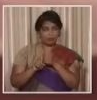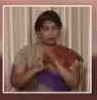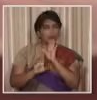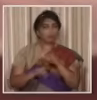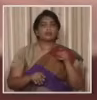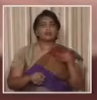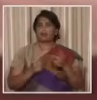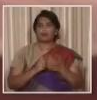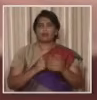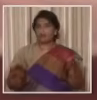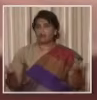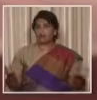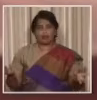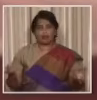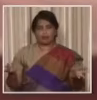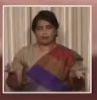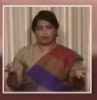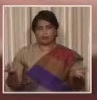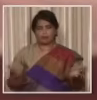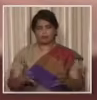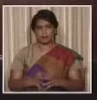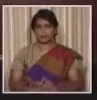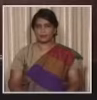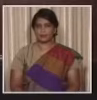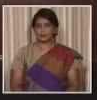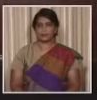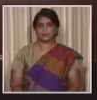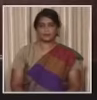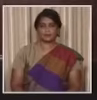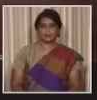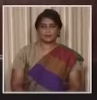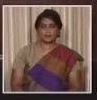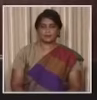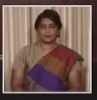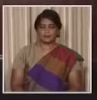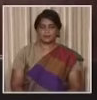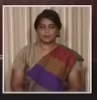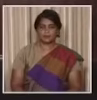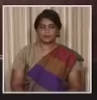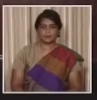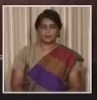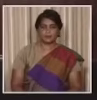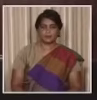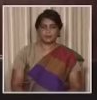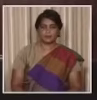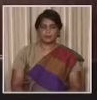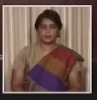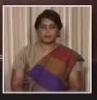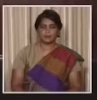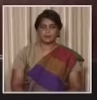katana ketumani mokata me ketina hari hari bumi studio betuma ke para pasal pasnya kan garu katanya.